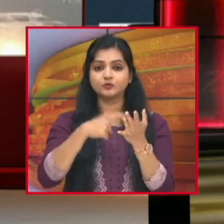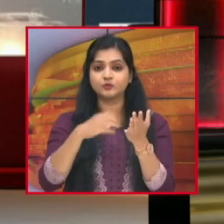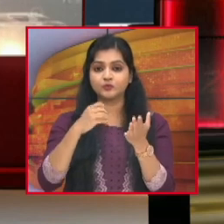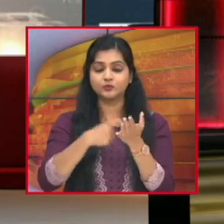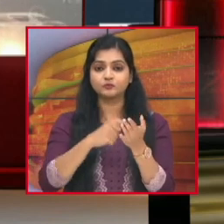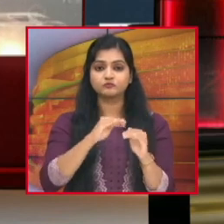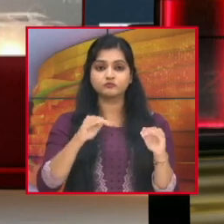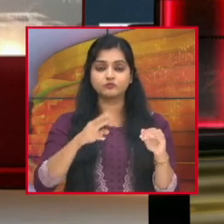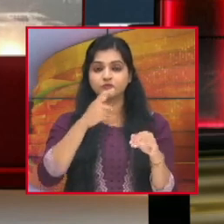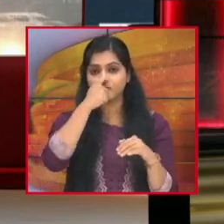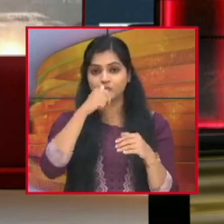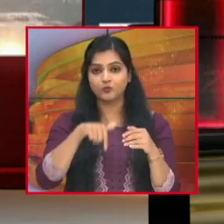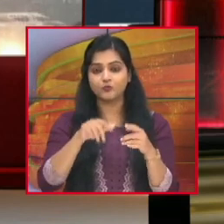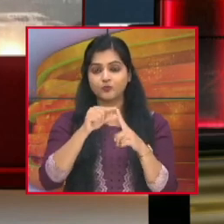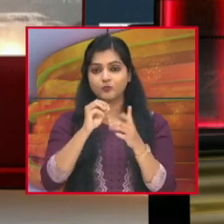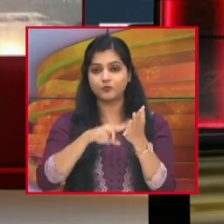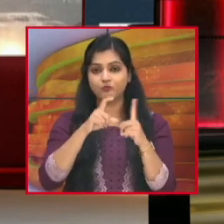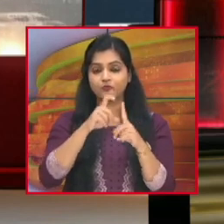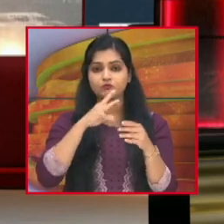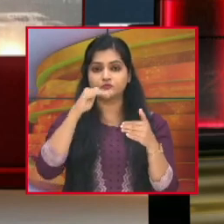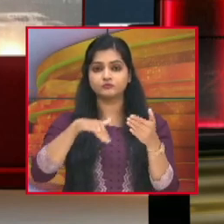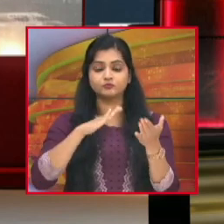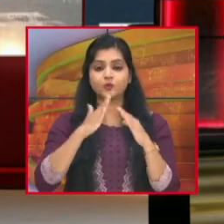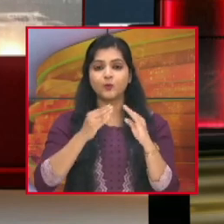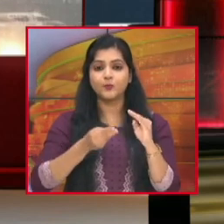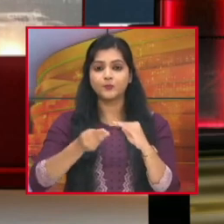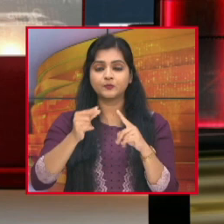മരിച്ചു. 3-ഉം 4-ഉം വയസ്സുള്ള കുട്ടികളാണ് മരിച്ചത്. വീടിന് സമീപത്തെ കുളത്തിൽ